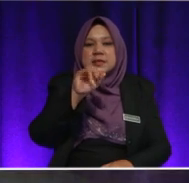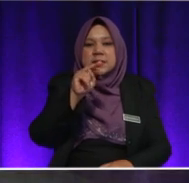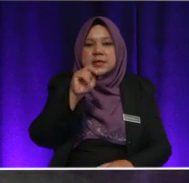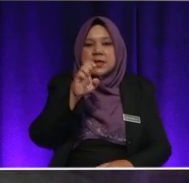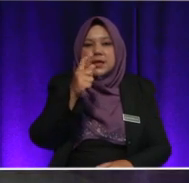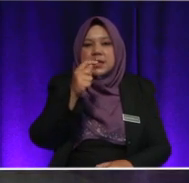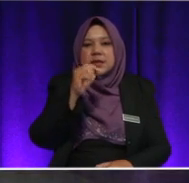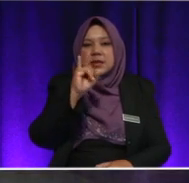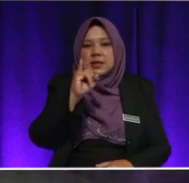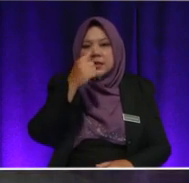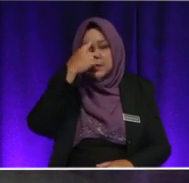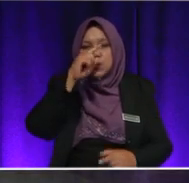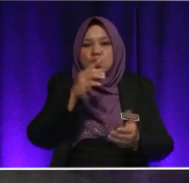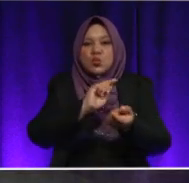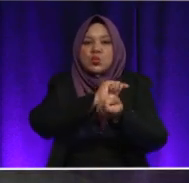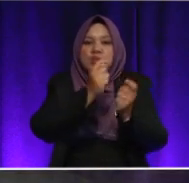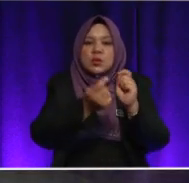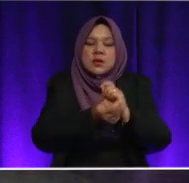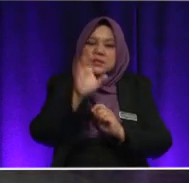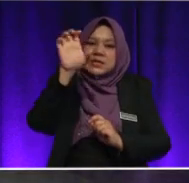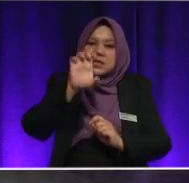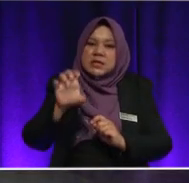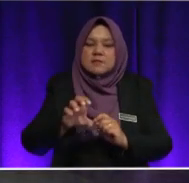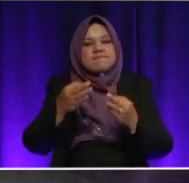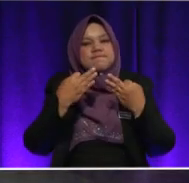peri percuma percuma